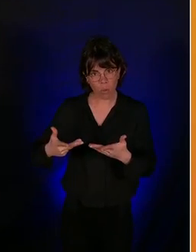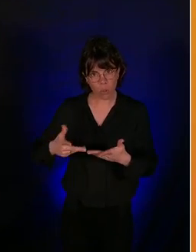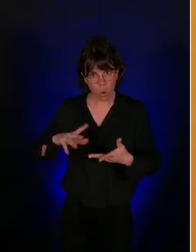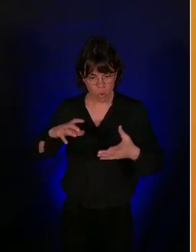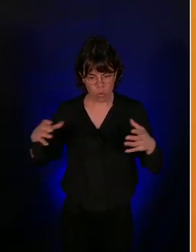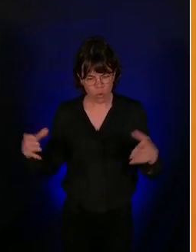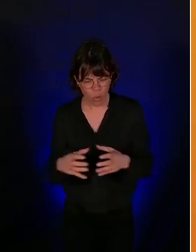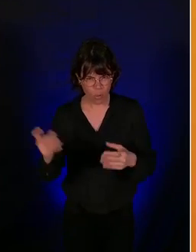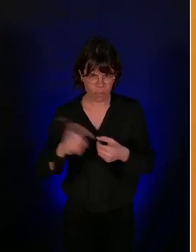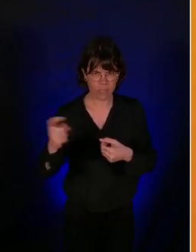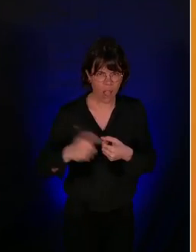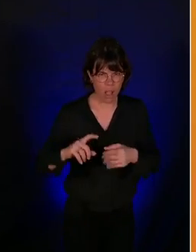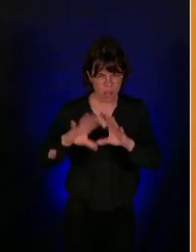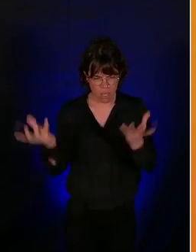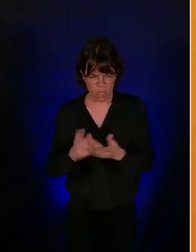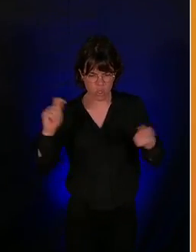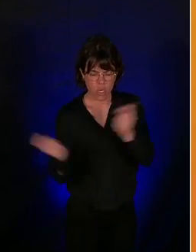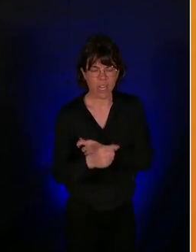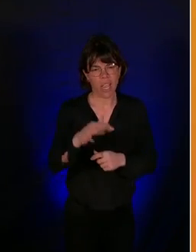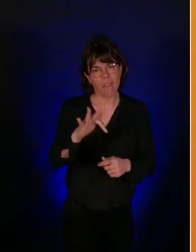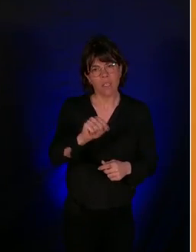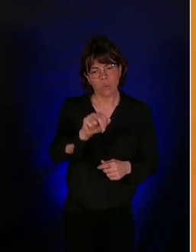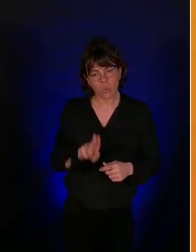syndicale avec FSU est solidaire